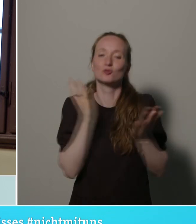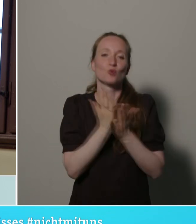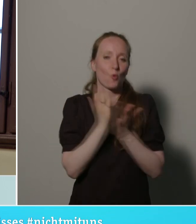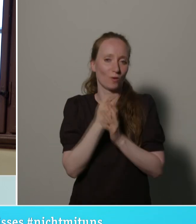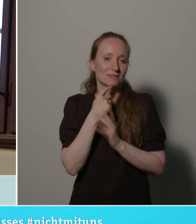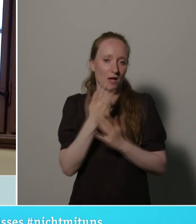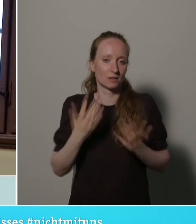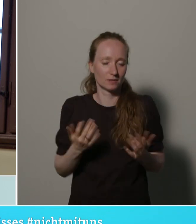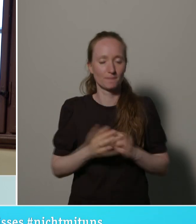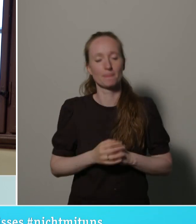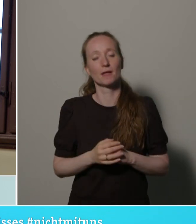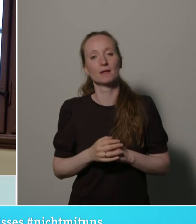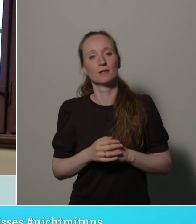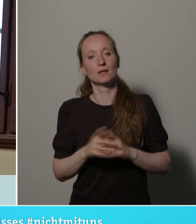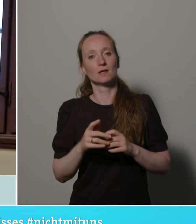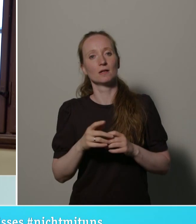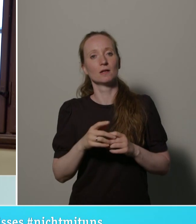Anliegen des